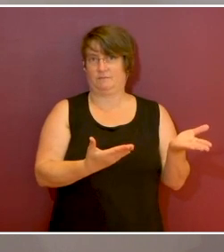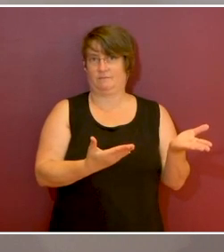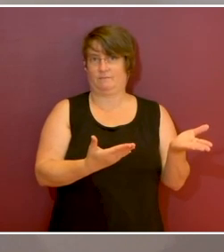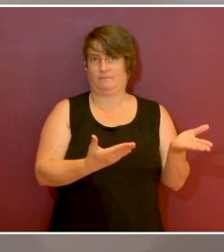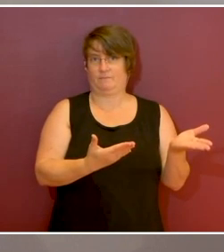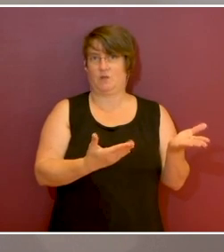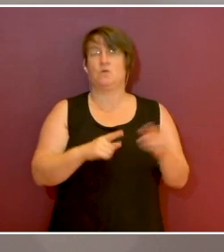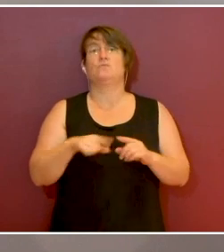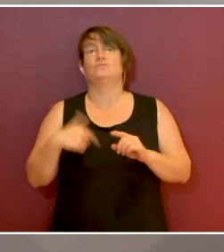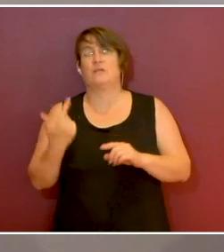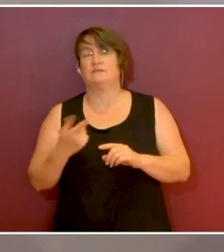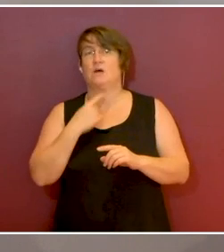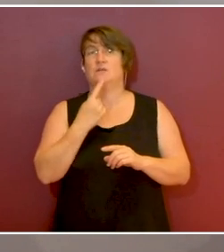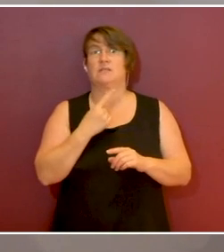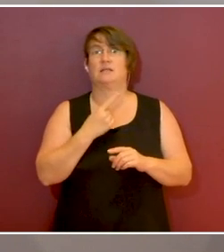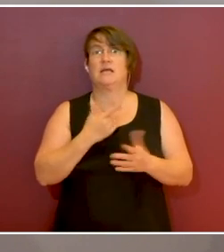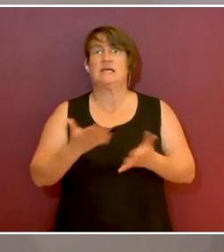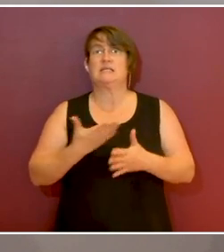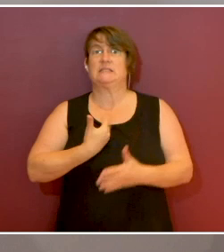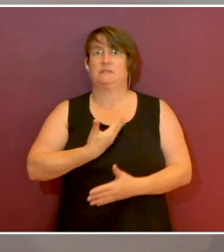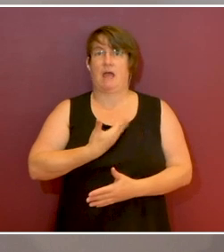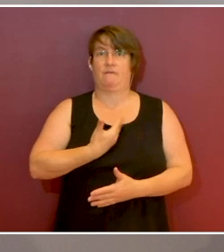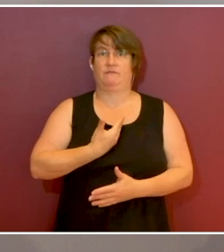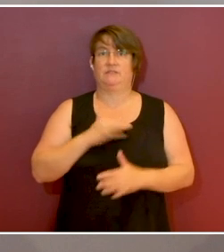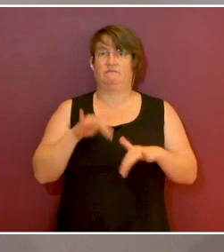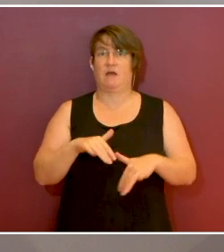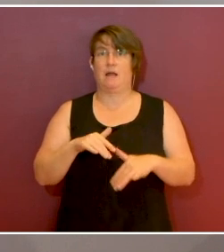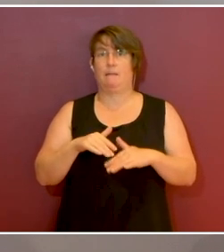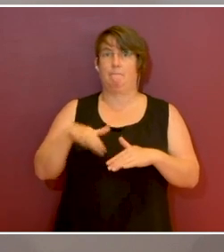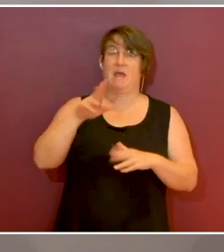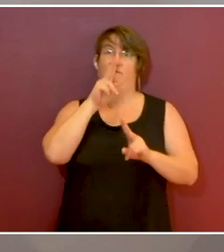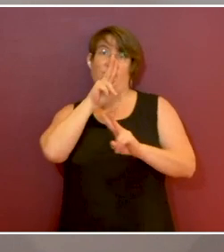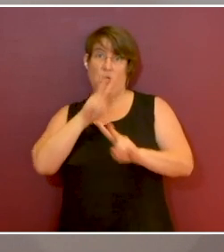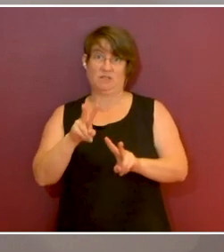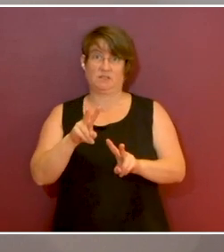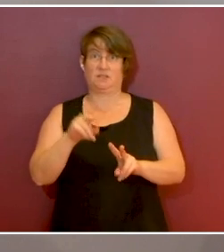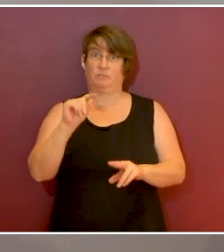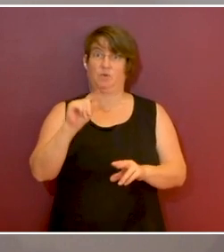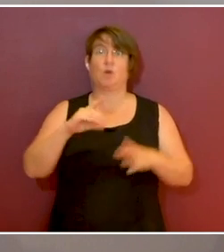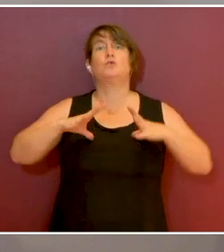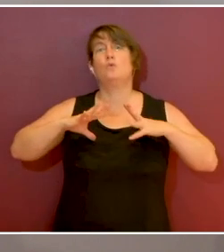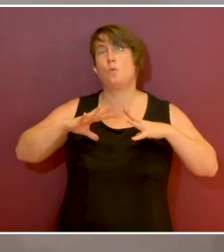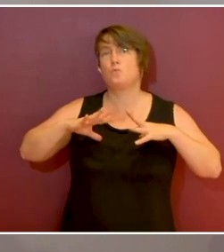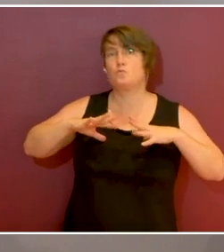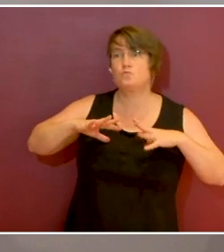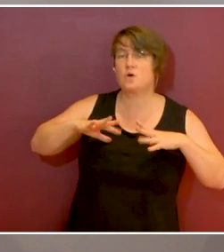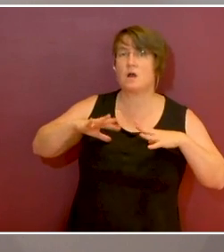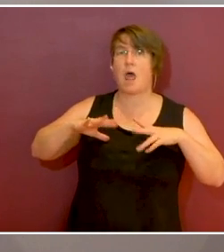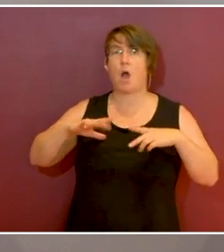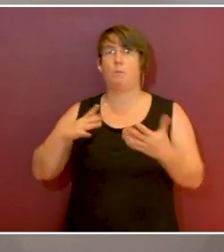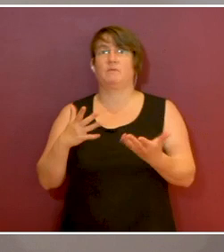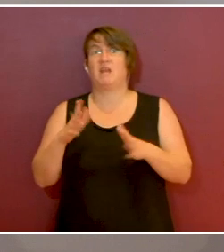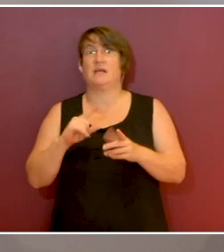eher Vorsicht. Spricht das nicht dafür, nach der Urlaubswelle und möglichen wieder eingesteckten, noch mehr